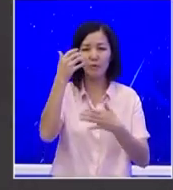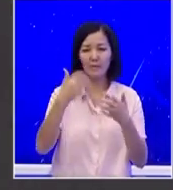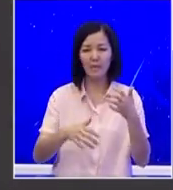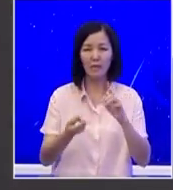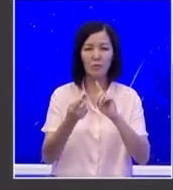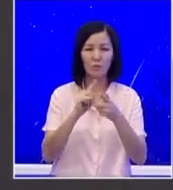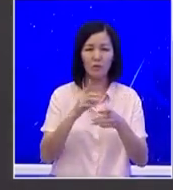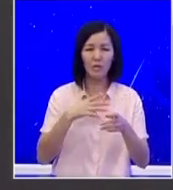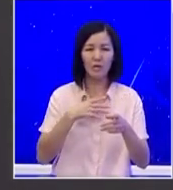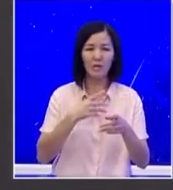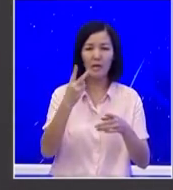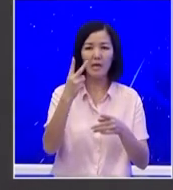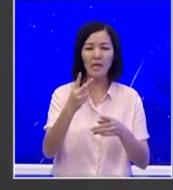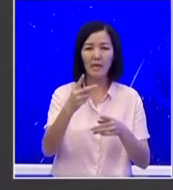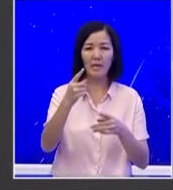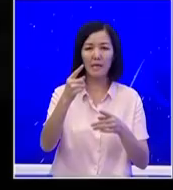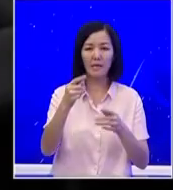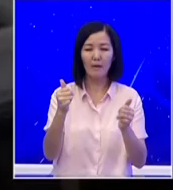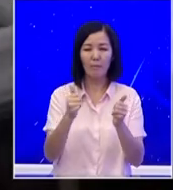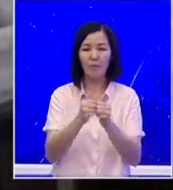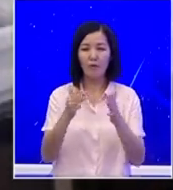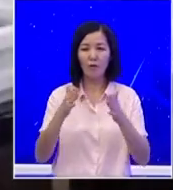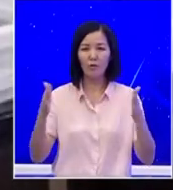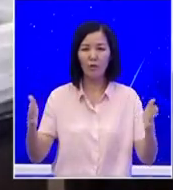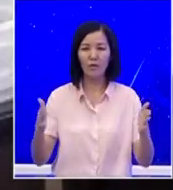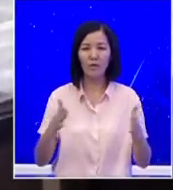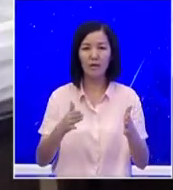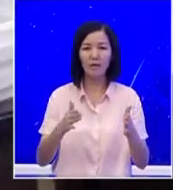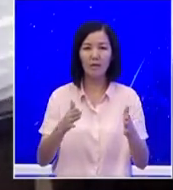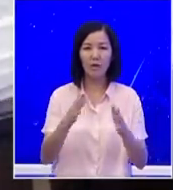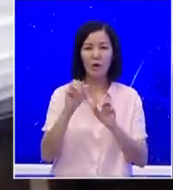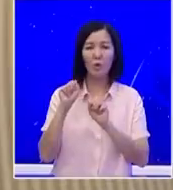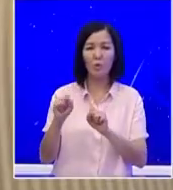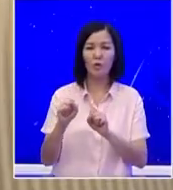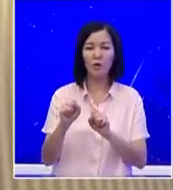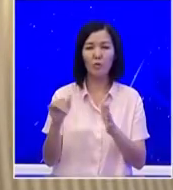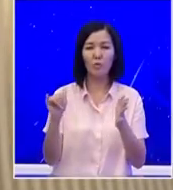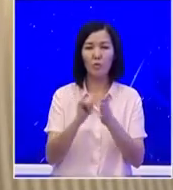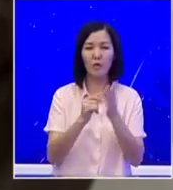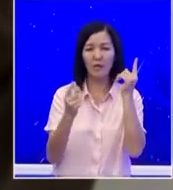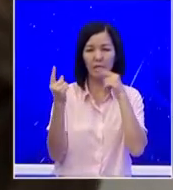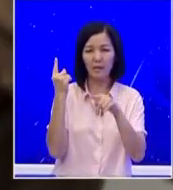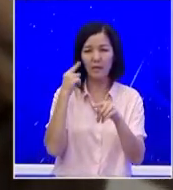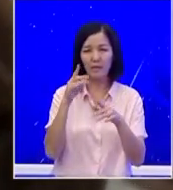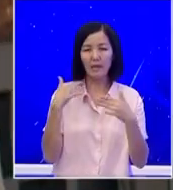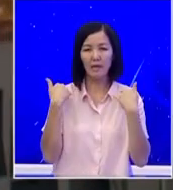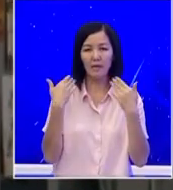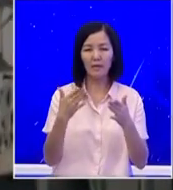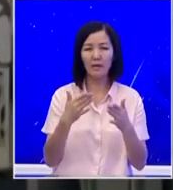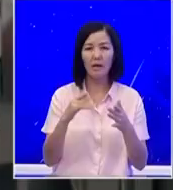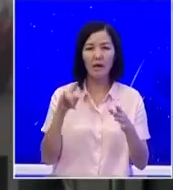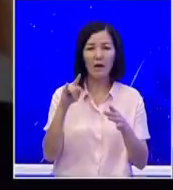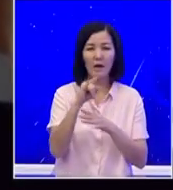өзгереді. Яғни онда екі адамды бір-бірінен бөліп тұратын қалқан қойылады. Бұл идеяның авторы Сафран Аэроғарш